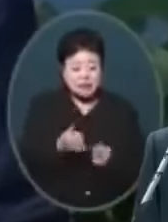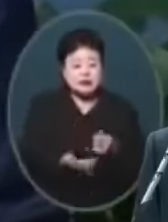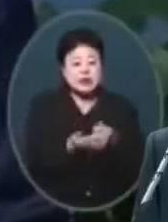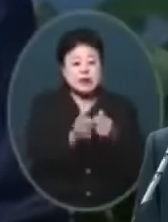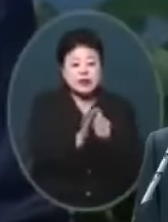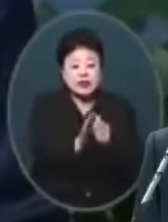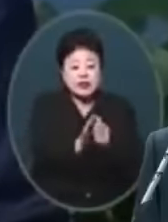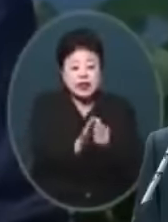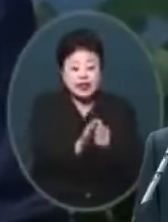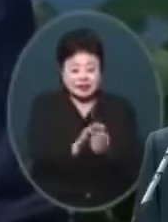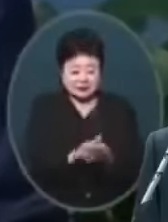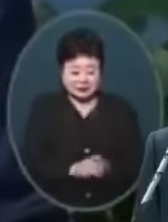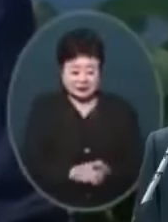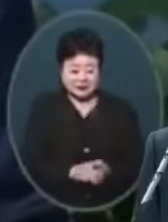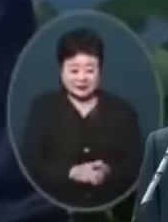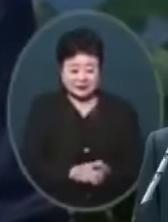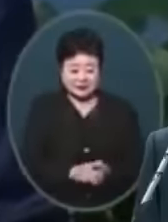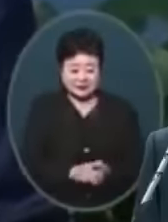섬기는데